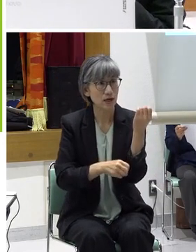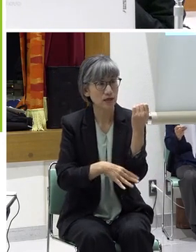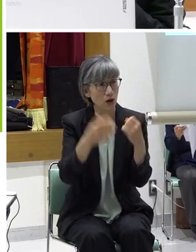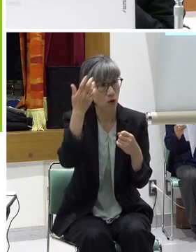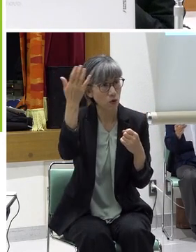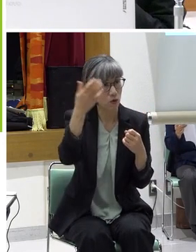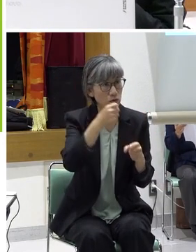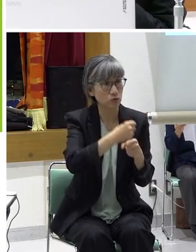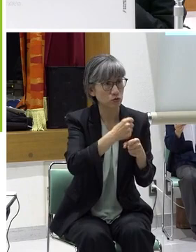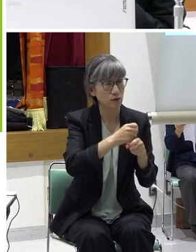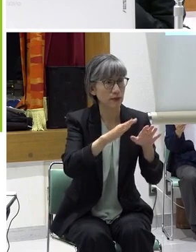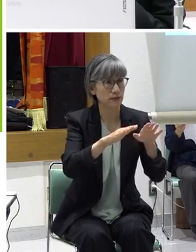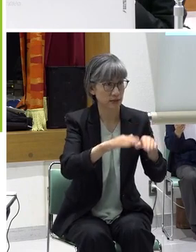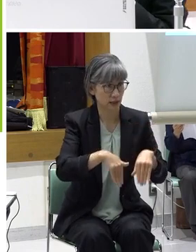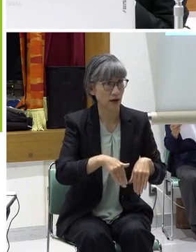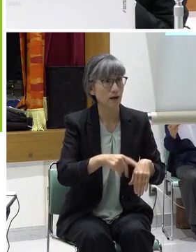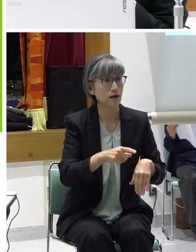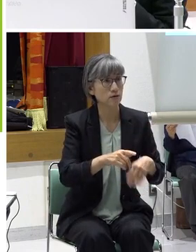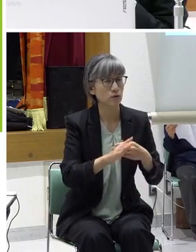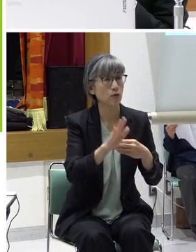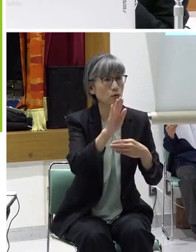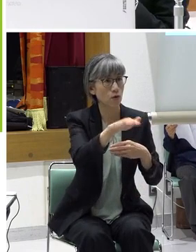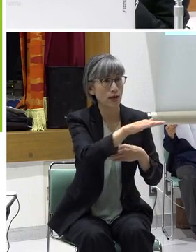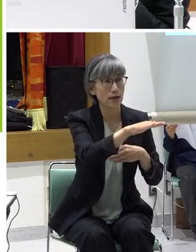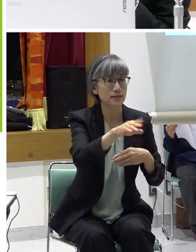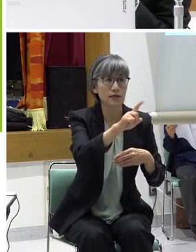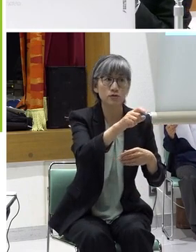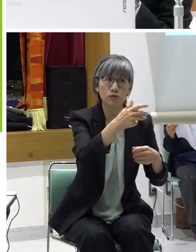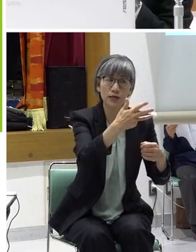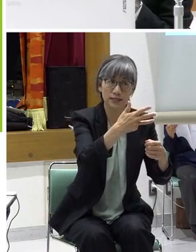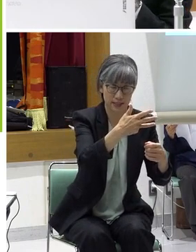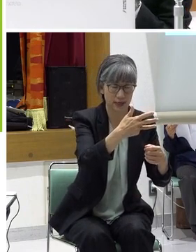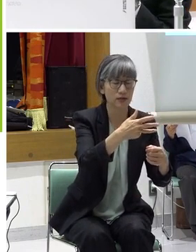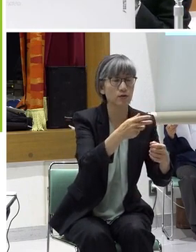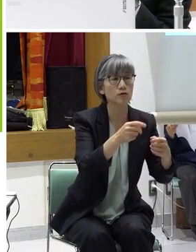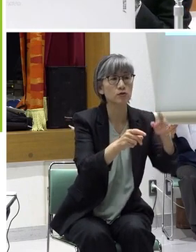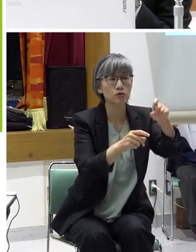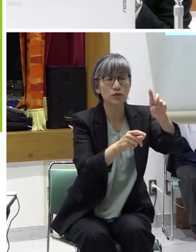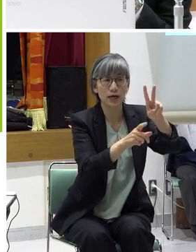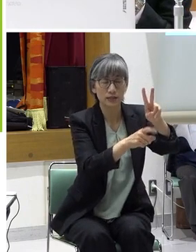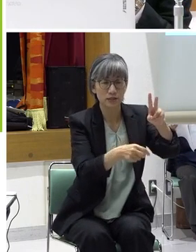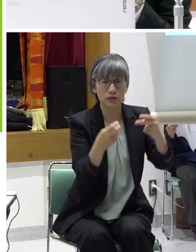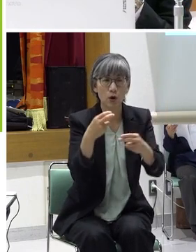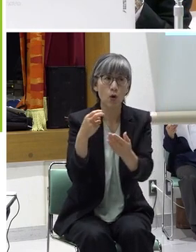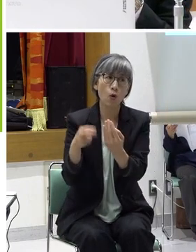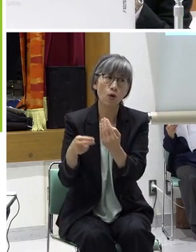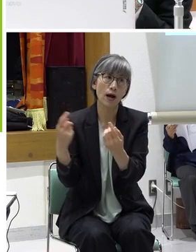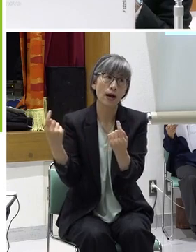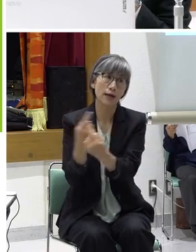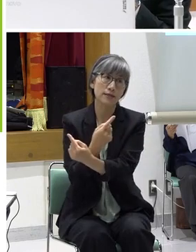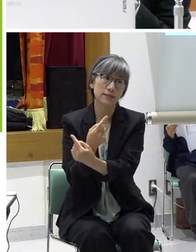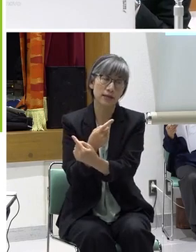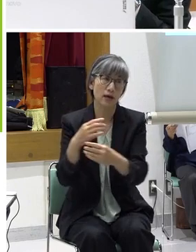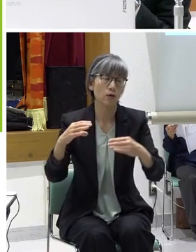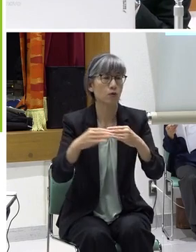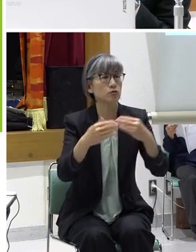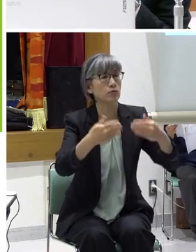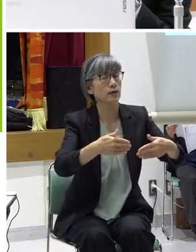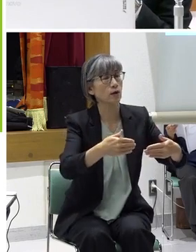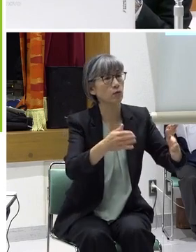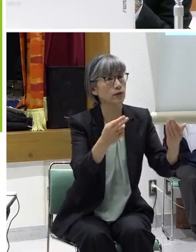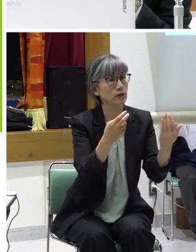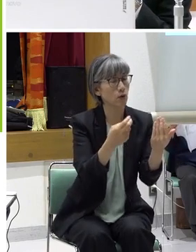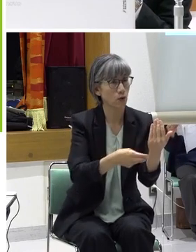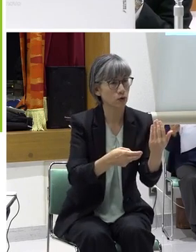しております。その後平成18年12月に法改正があり、交通バリアフリー法は建築